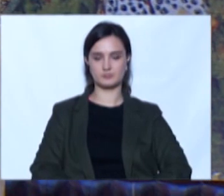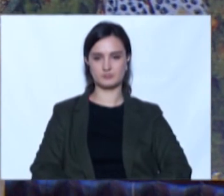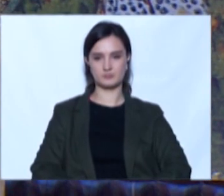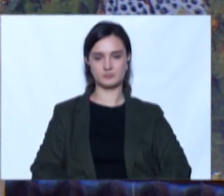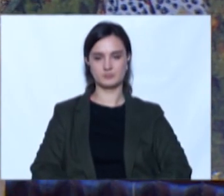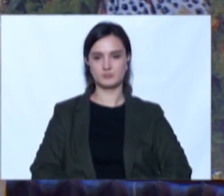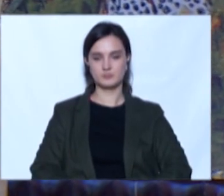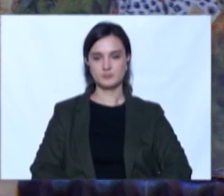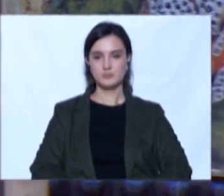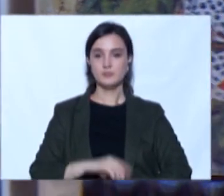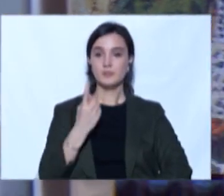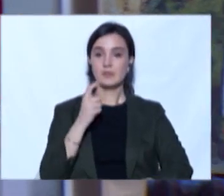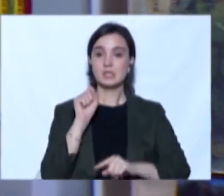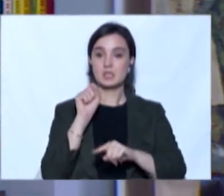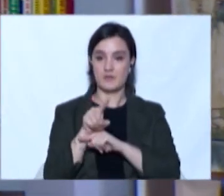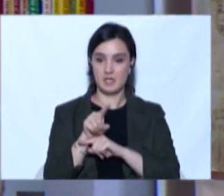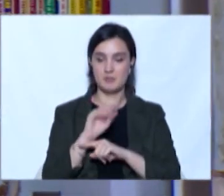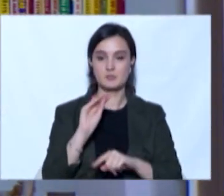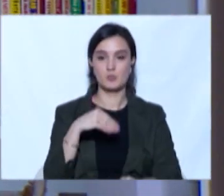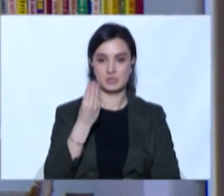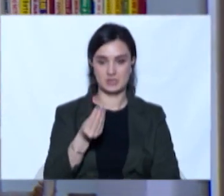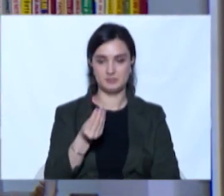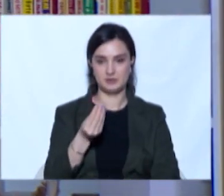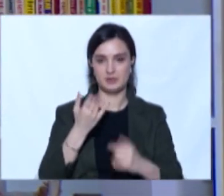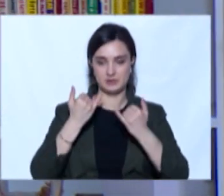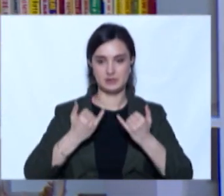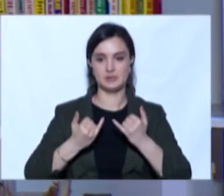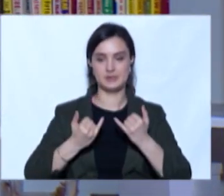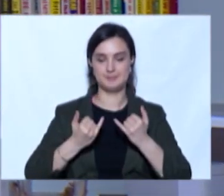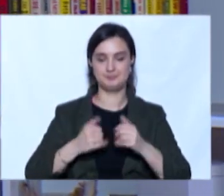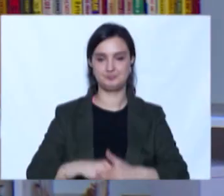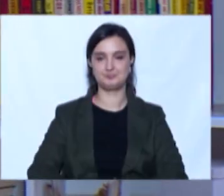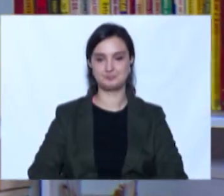კარგი პირველ დავალებას მაშინ მოგცემთ მე ახლა და